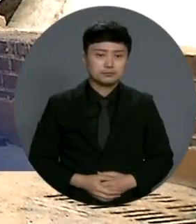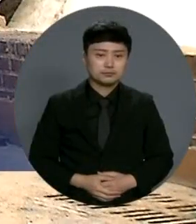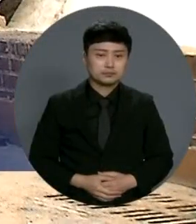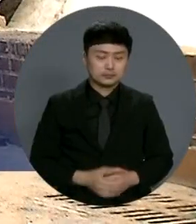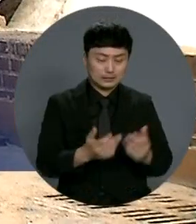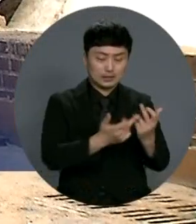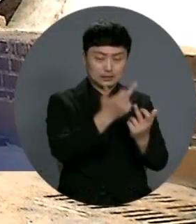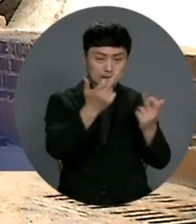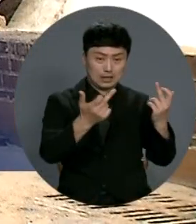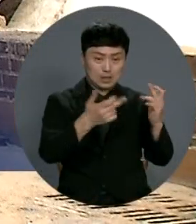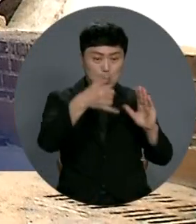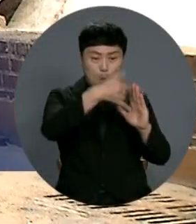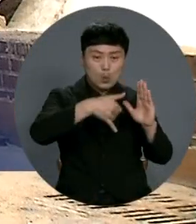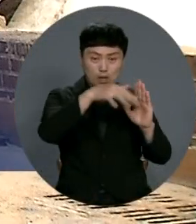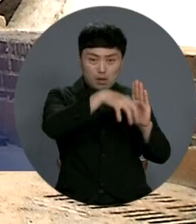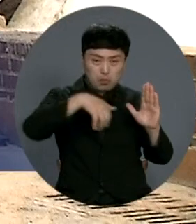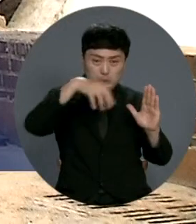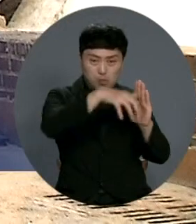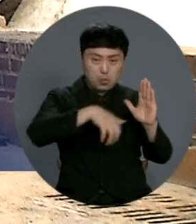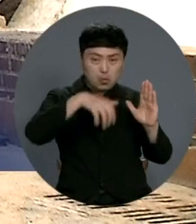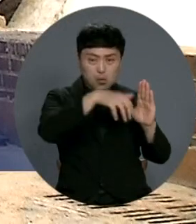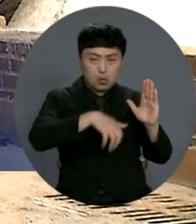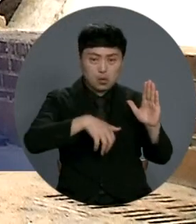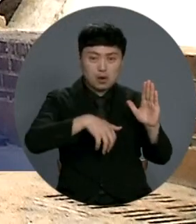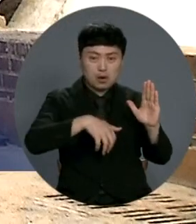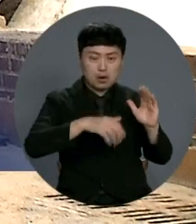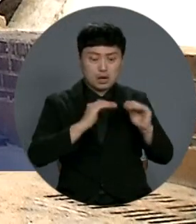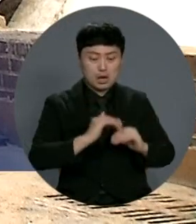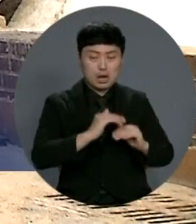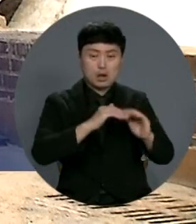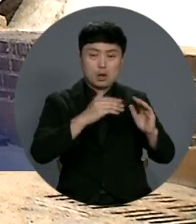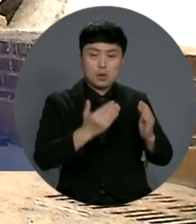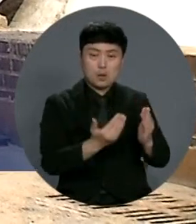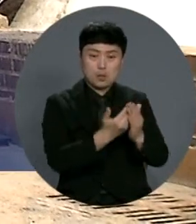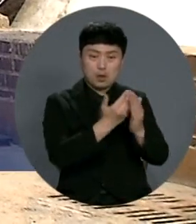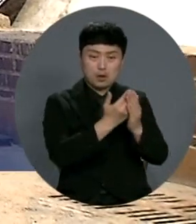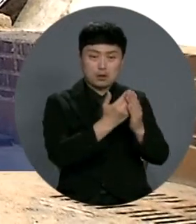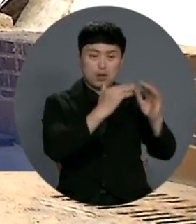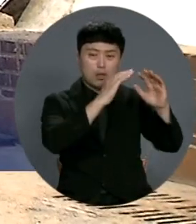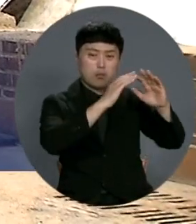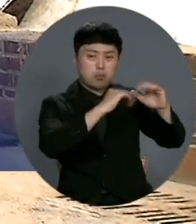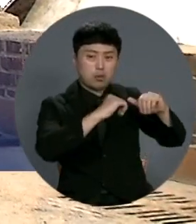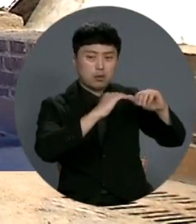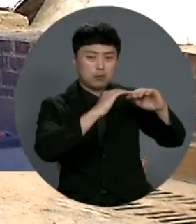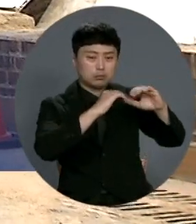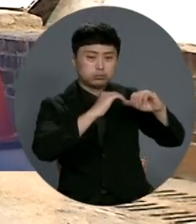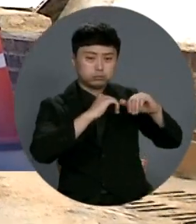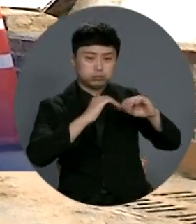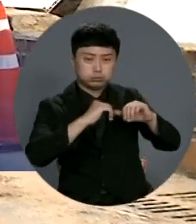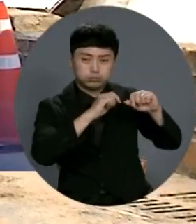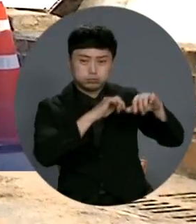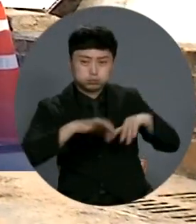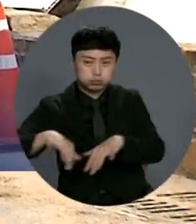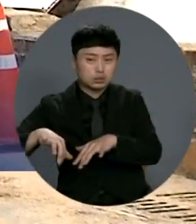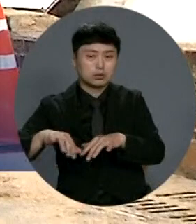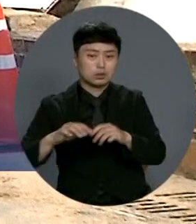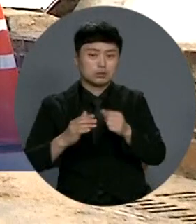산지를 훼손하고 난 다음에 지금 개발 단계에서는 심식이 많이 일어나기 때문에